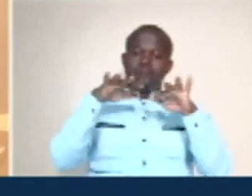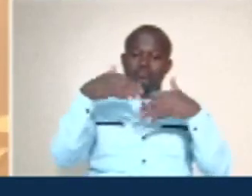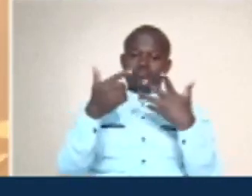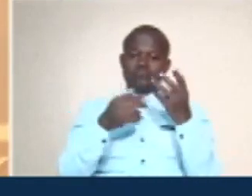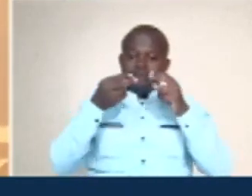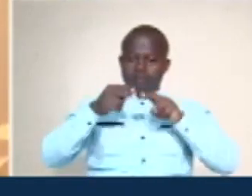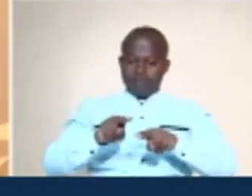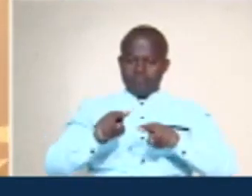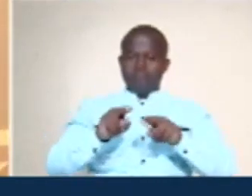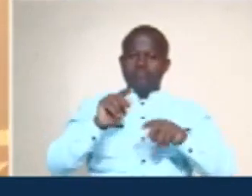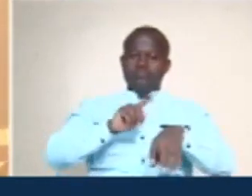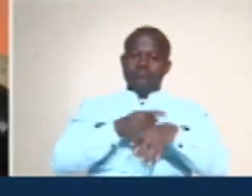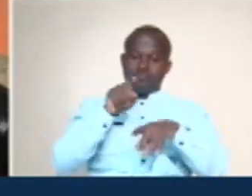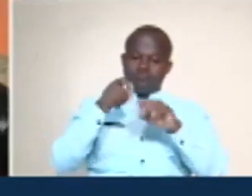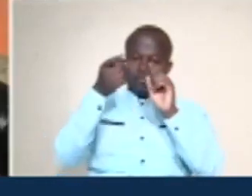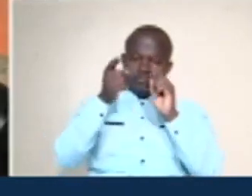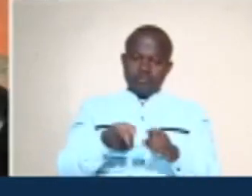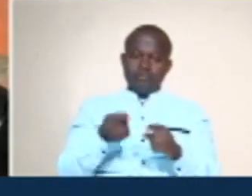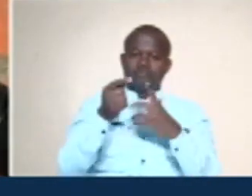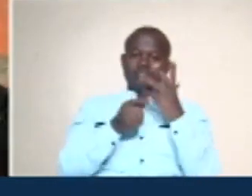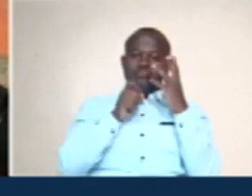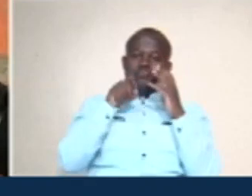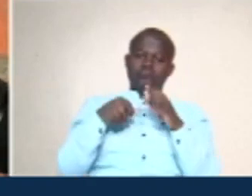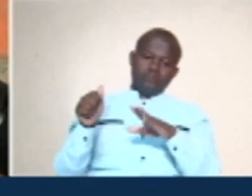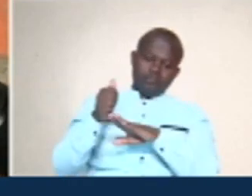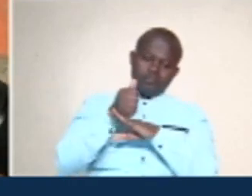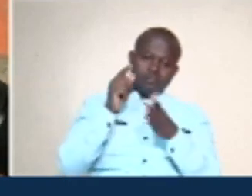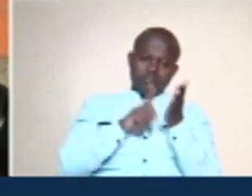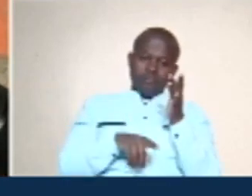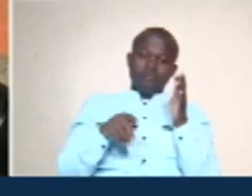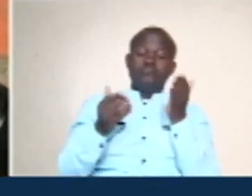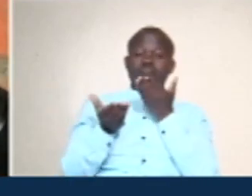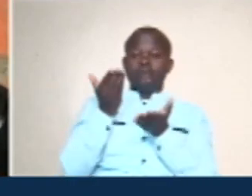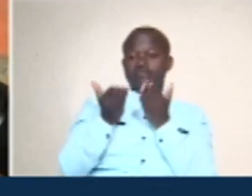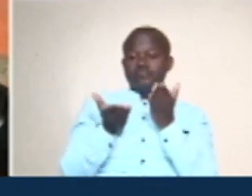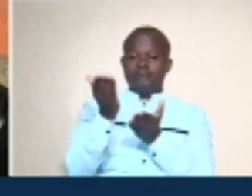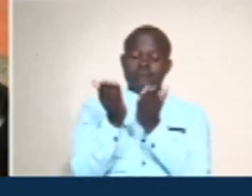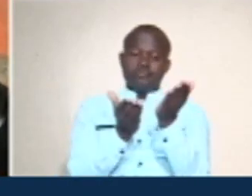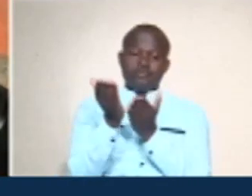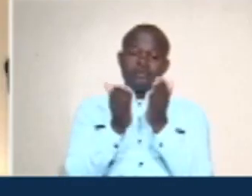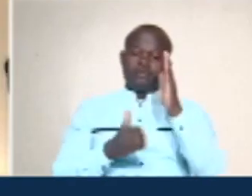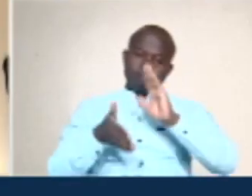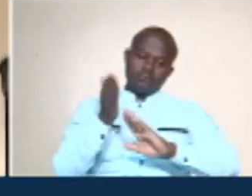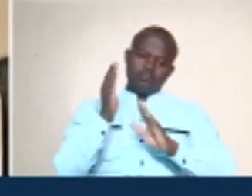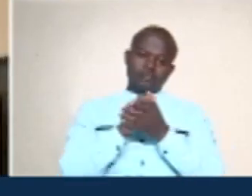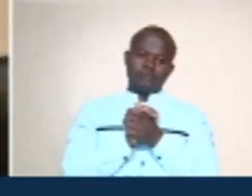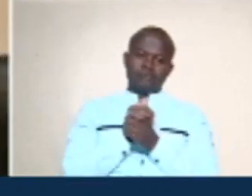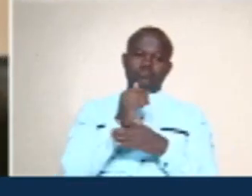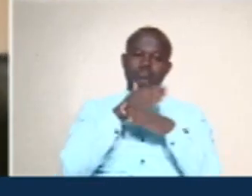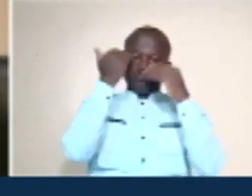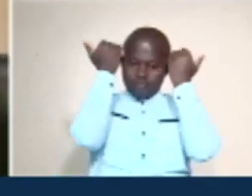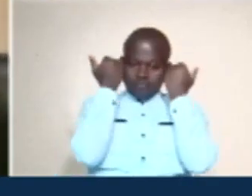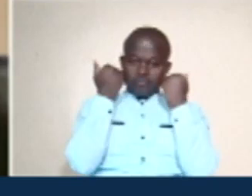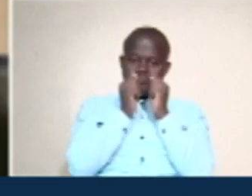bigenda, n'igihe ugomba kuzira, n'ibyo ugomba kuzana, nibura serivisi ikihuta. Minisitiri w'ubutabera